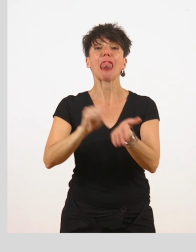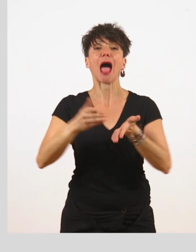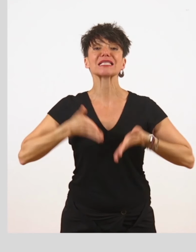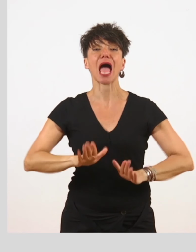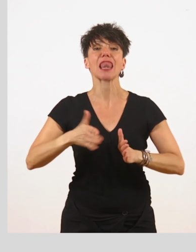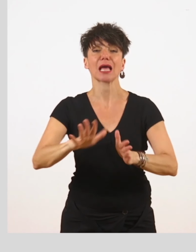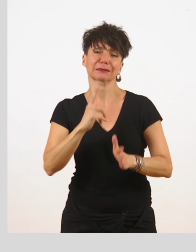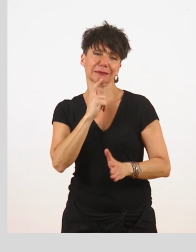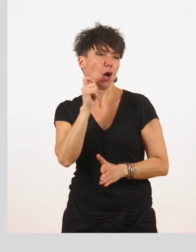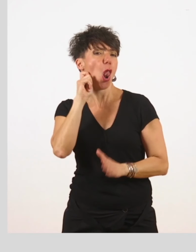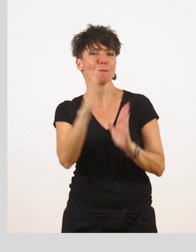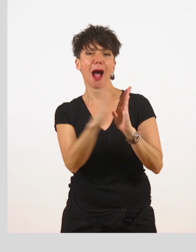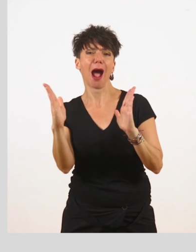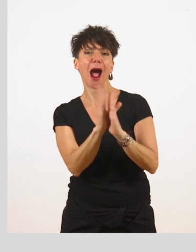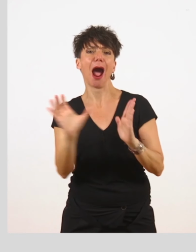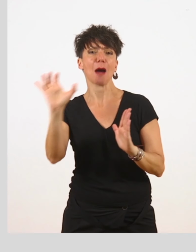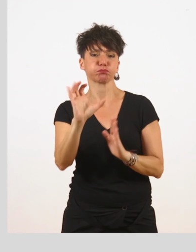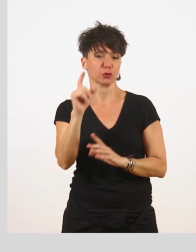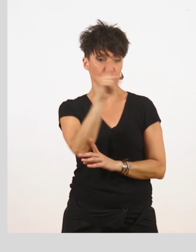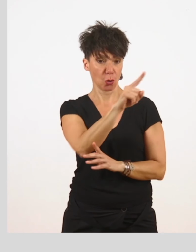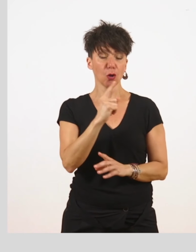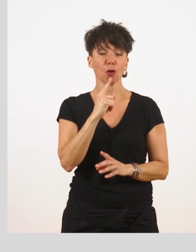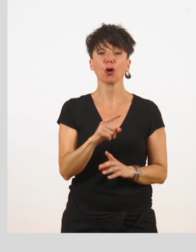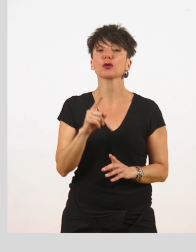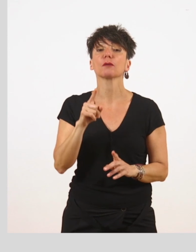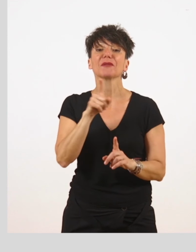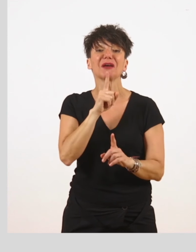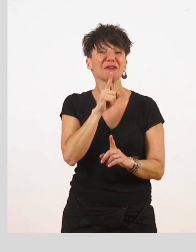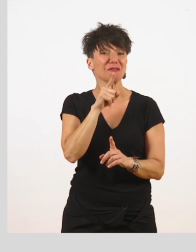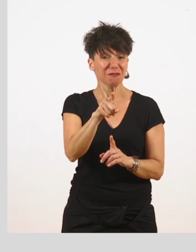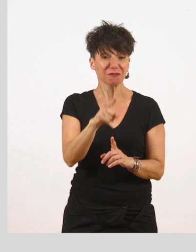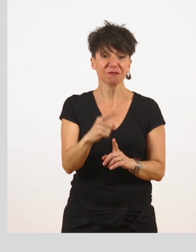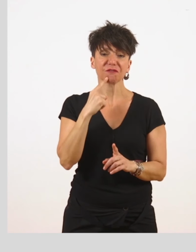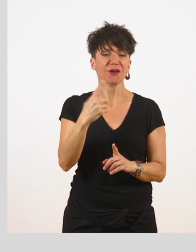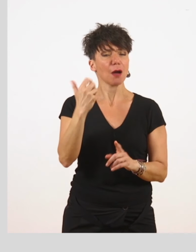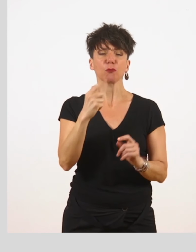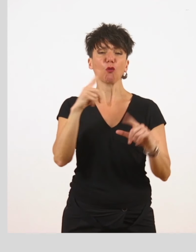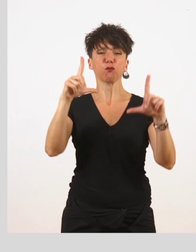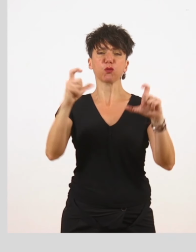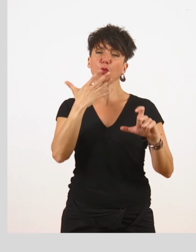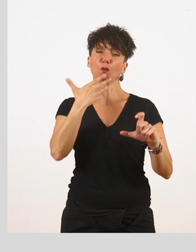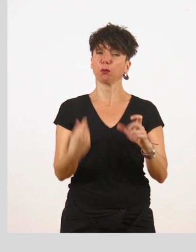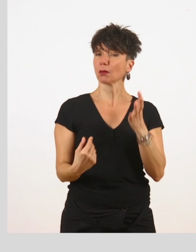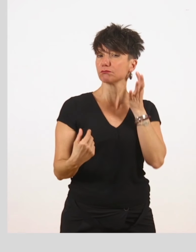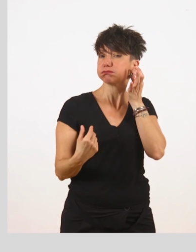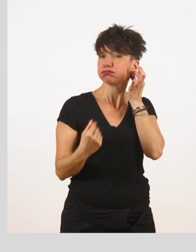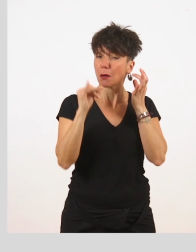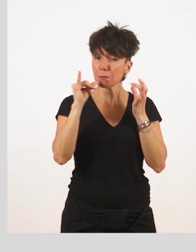πρόβα για κάποια από τα έργα του. Και εδώ πέρα μια ωραία φωτογραφία του.